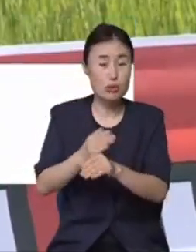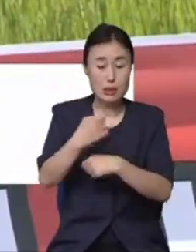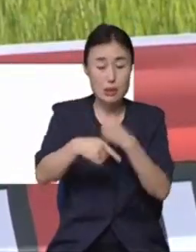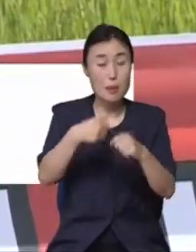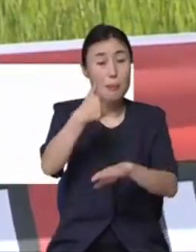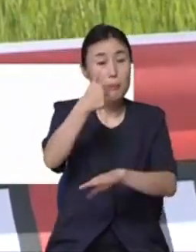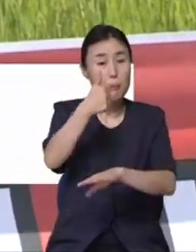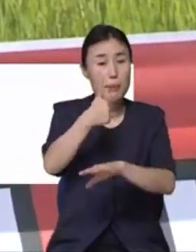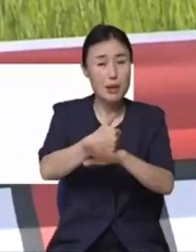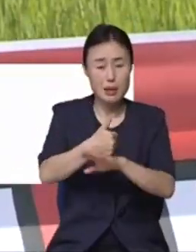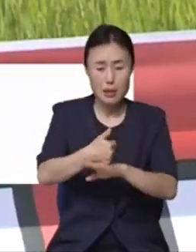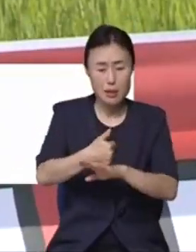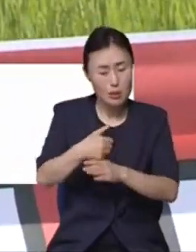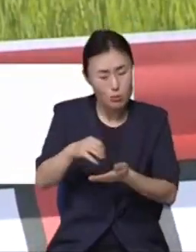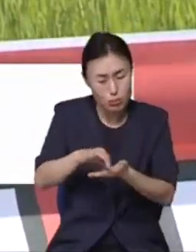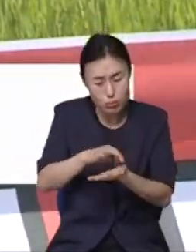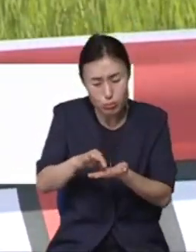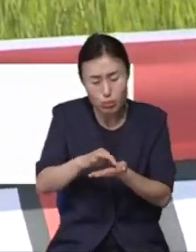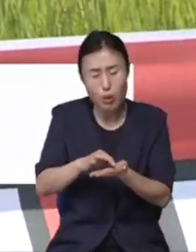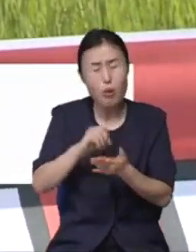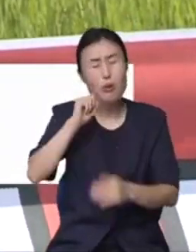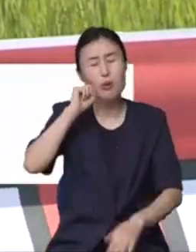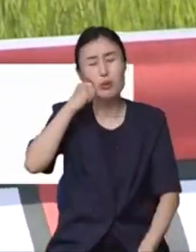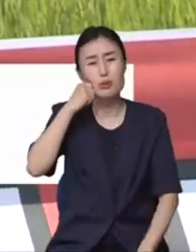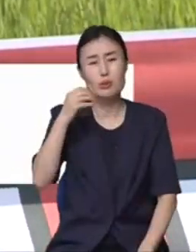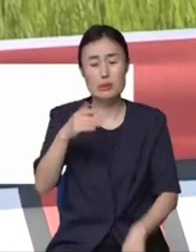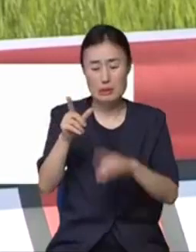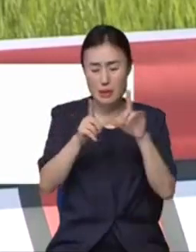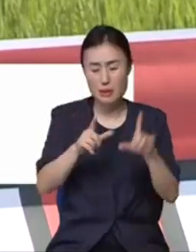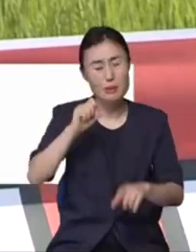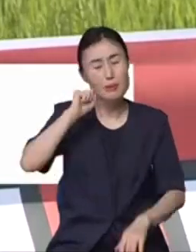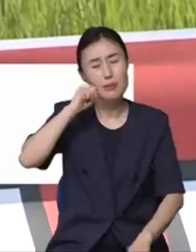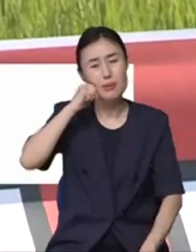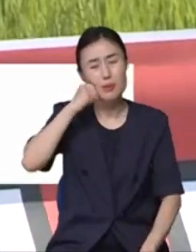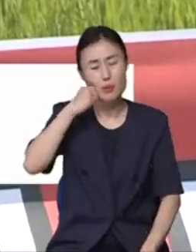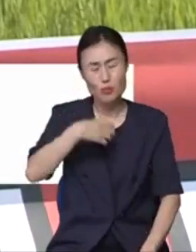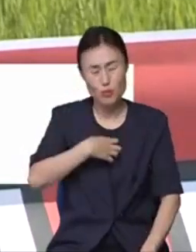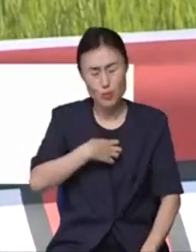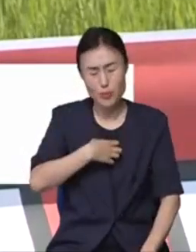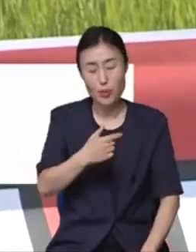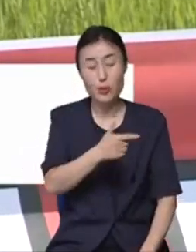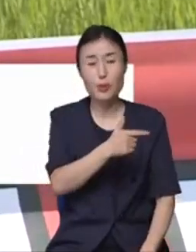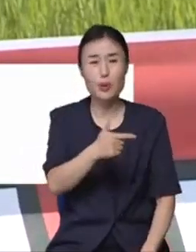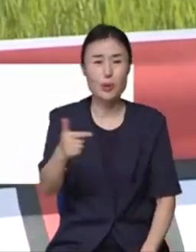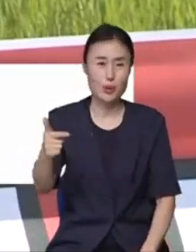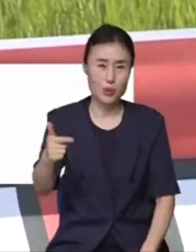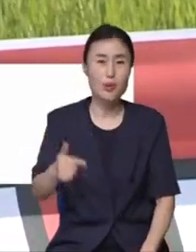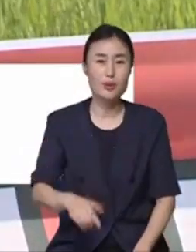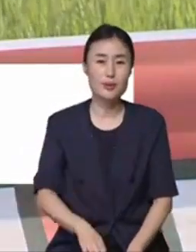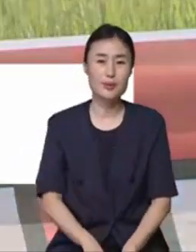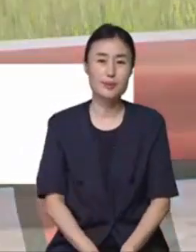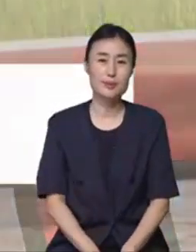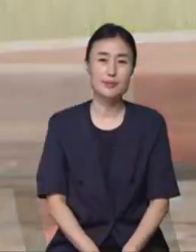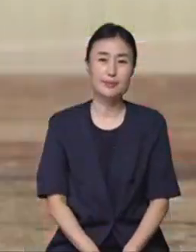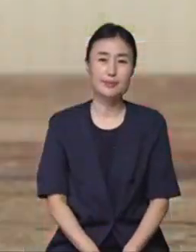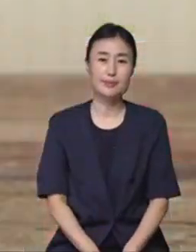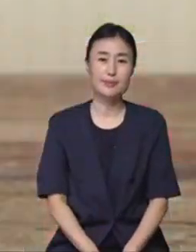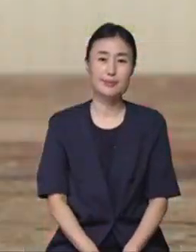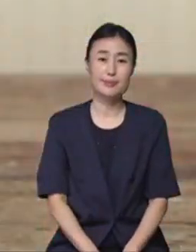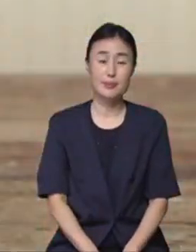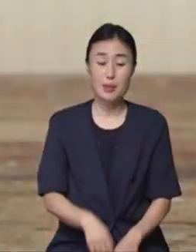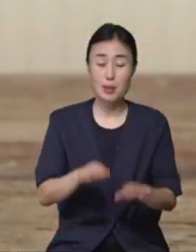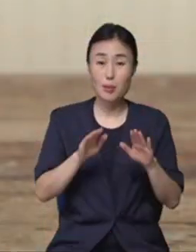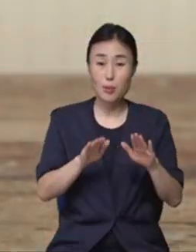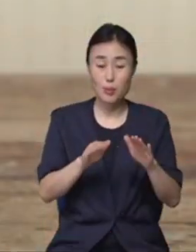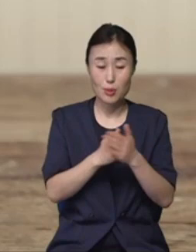연말에 결산 자체가 어려울 정도로 생존의 위협을 느끼고 있다는 것을 반증해주는 결과라고 생각합니다.